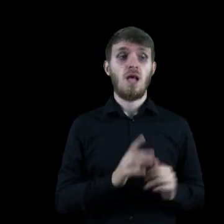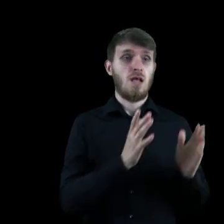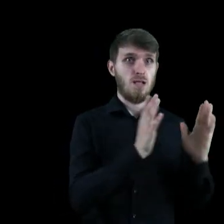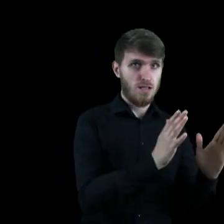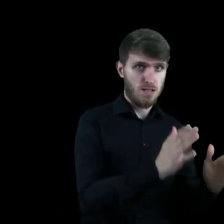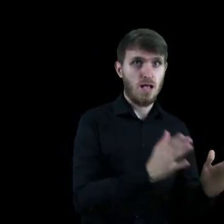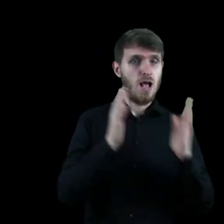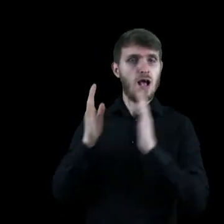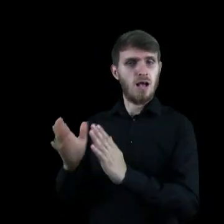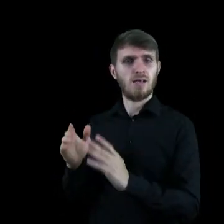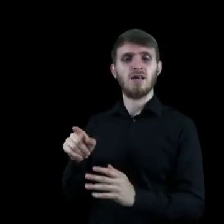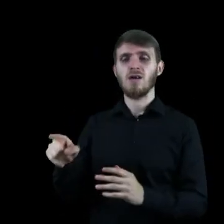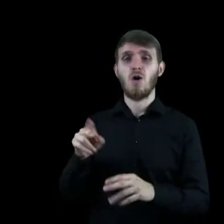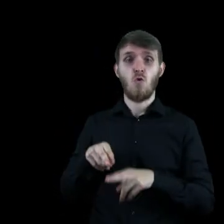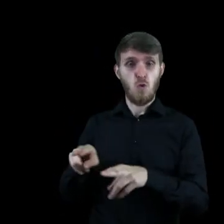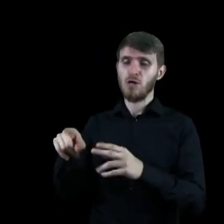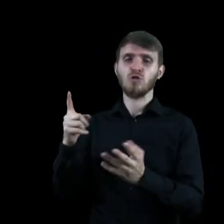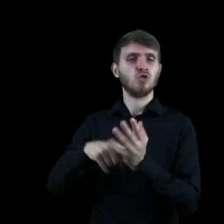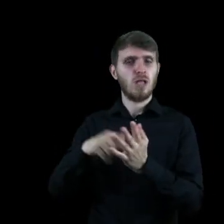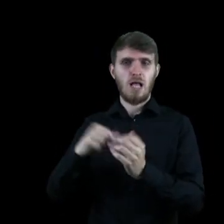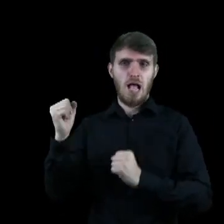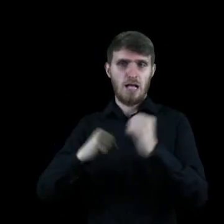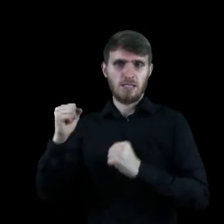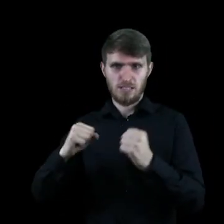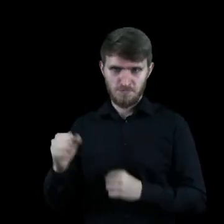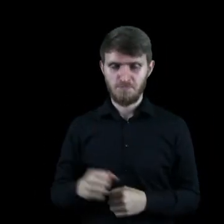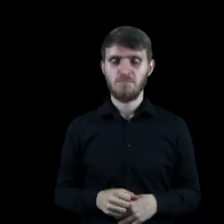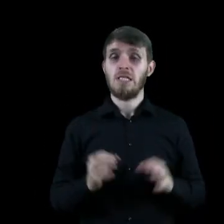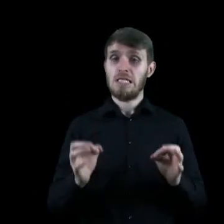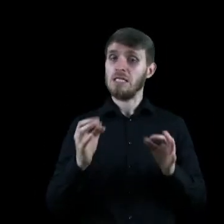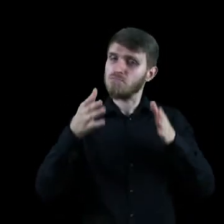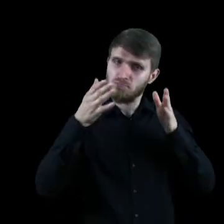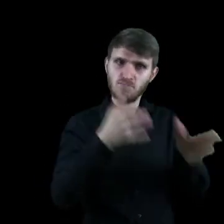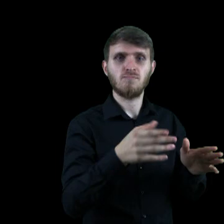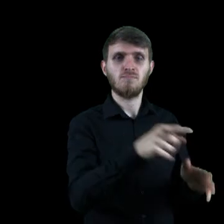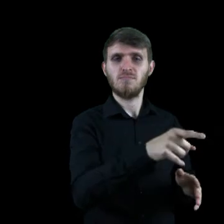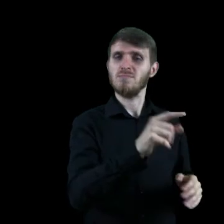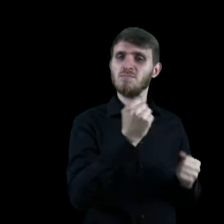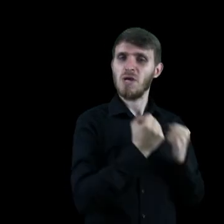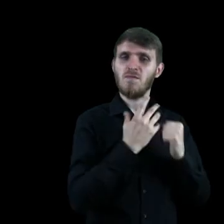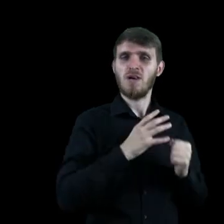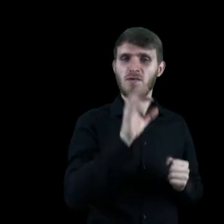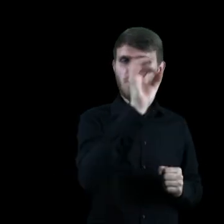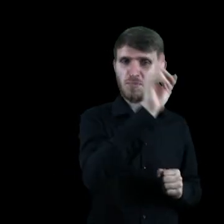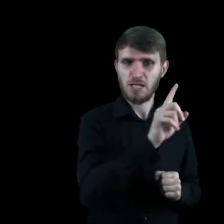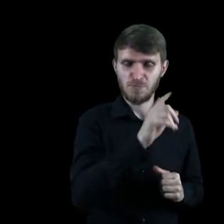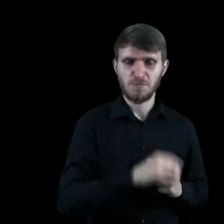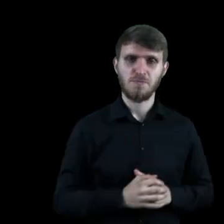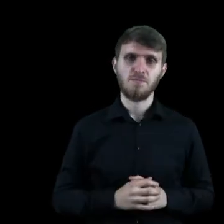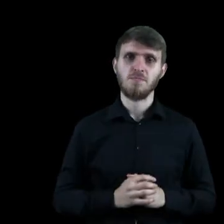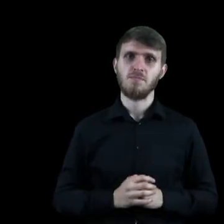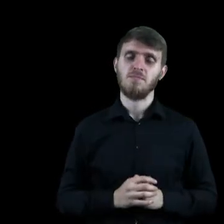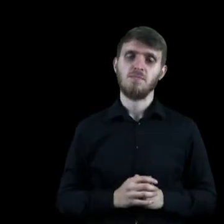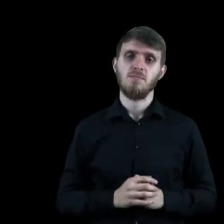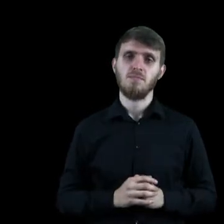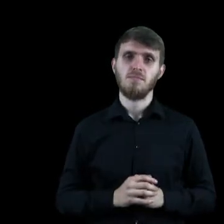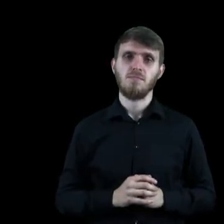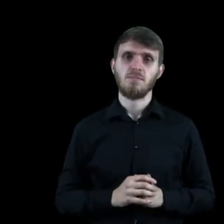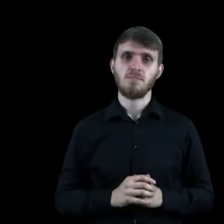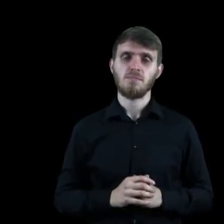A w przypadku udziałów najczęściej są to akcje. I dzisiaj przyjrzymy się bliżej